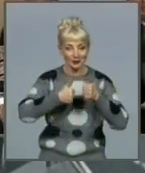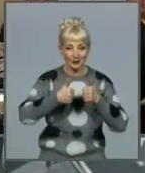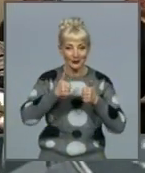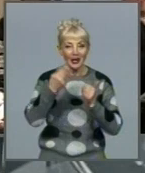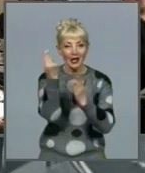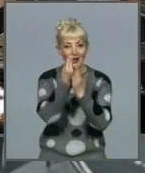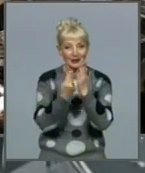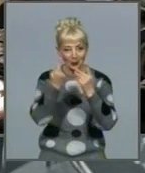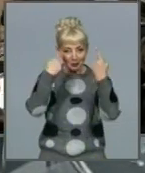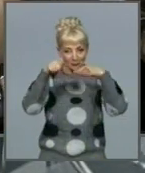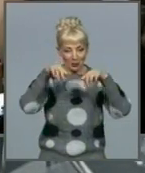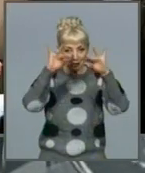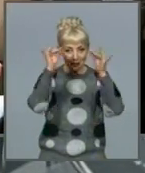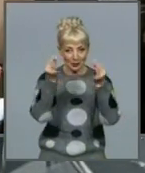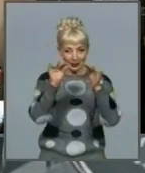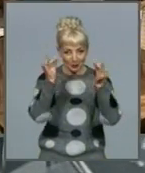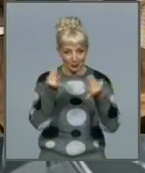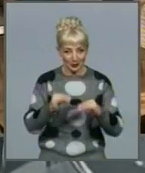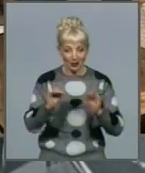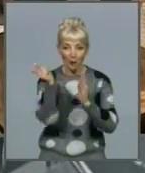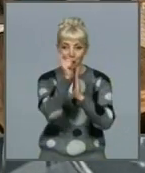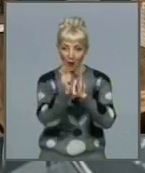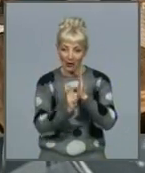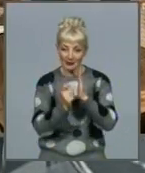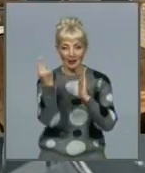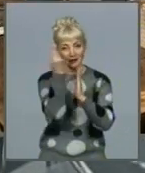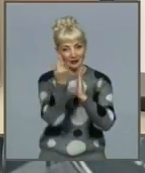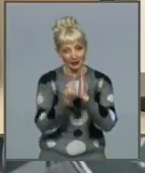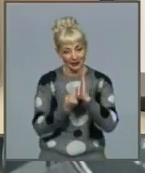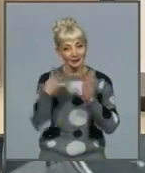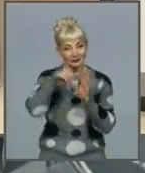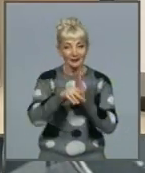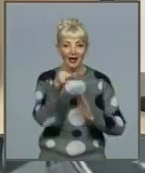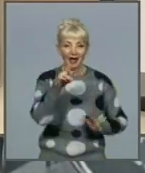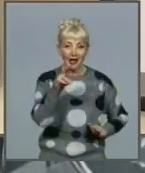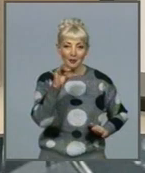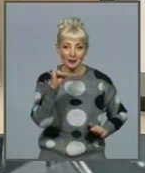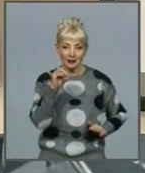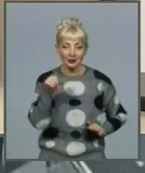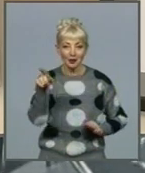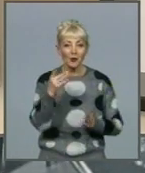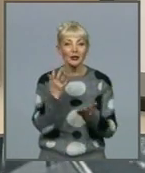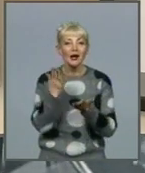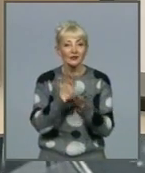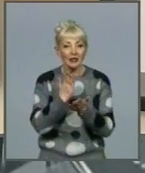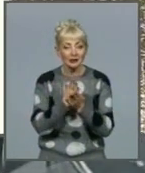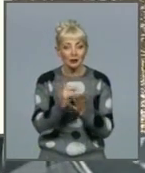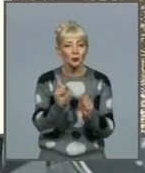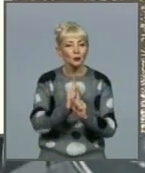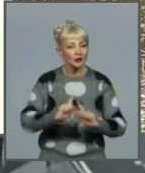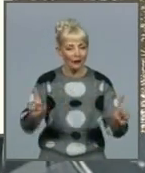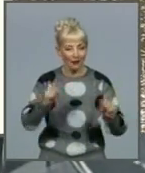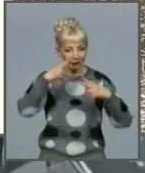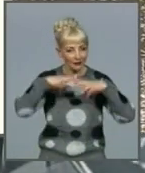«Поезія Мольберту». В їх числі і В'ячеслав Рябінін, який володіє унікальною авторською технікою, створює шедеври